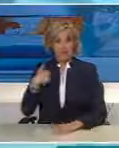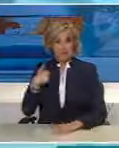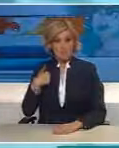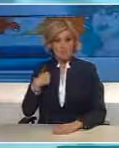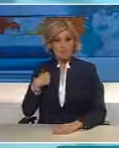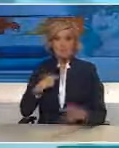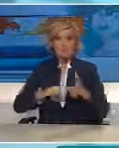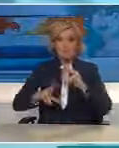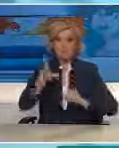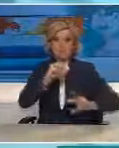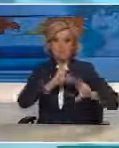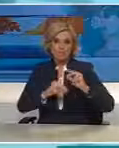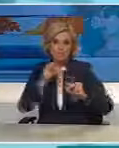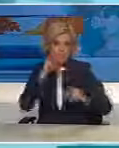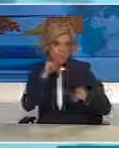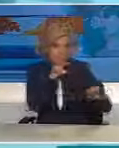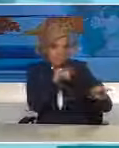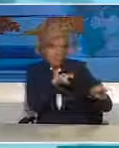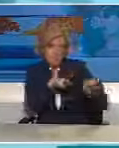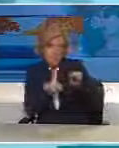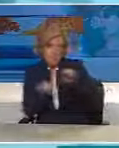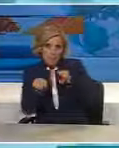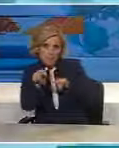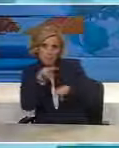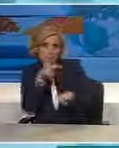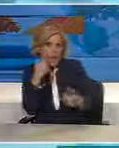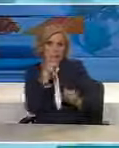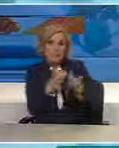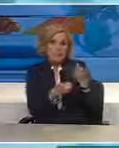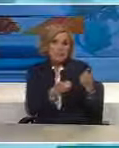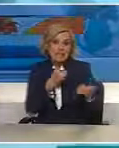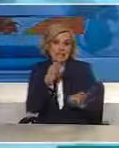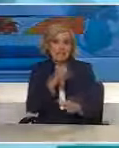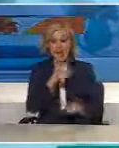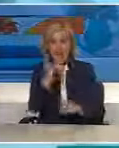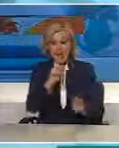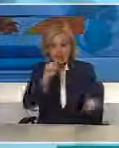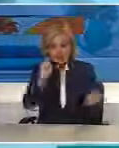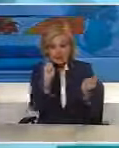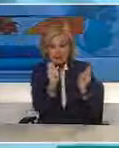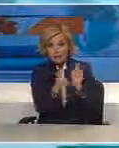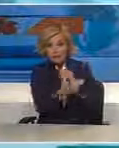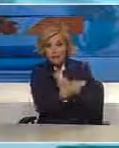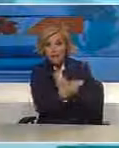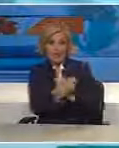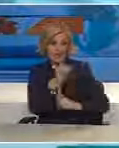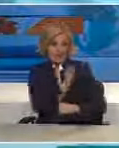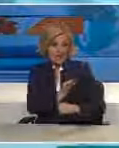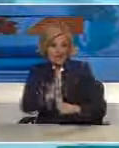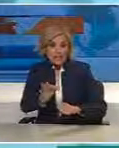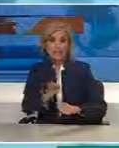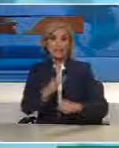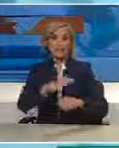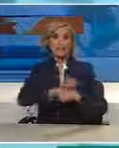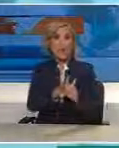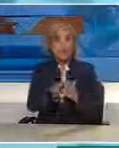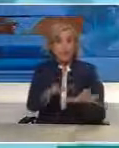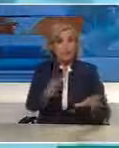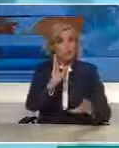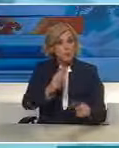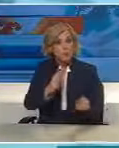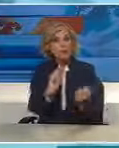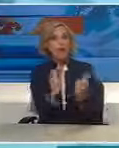αυτή την επιτήρηση, είναι η παρακολούθηση τυχών υιογενών αλλαγών. Για επιδημιολογικούς λόγους, αλλά και για πραγματικούς λόγους, γιατί τυχόν αλλαγές θα